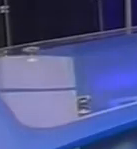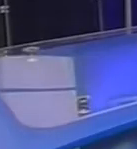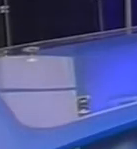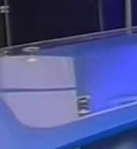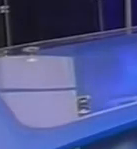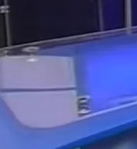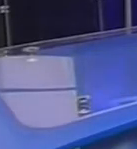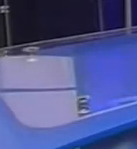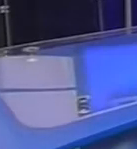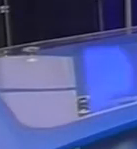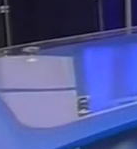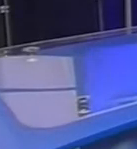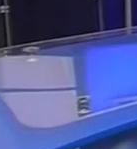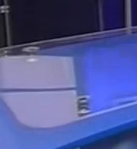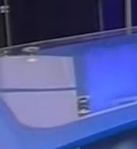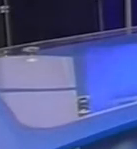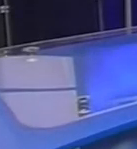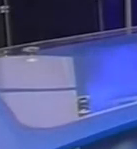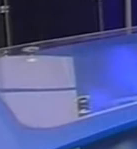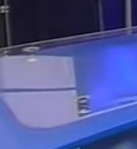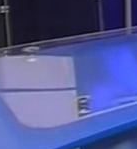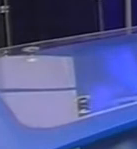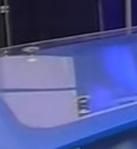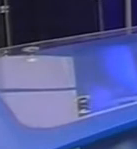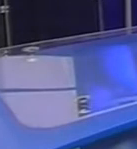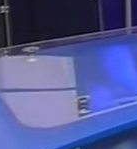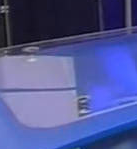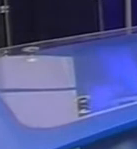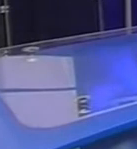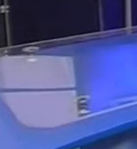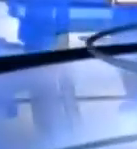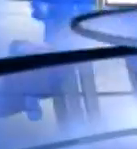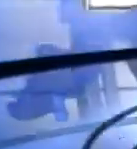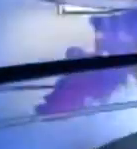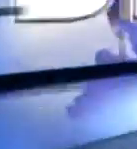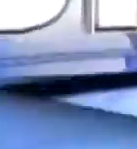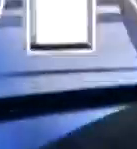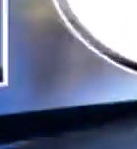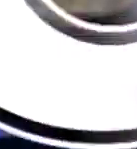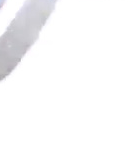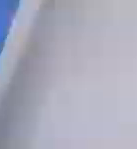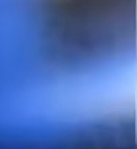Мої вітання усім, хто зараз з нами. Ви дивитесь «Вісті ТТБ». Спочатку коротко про головні події.